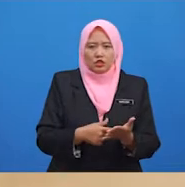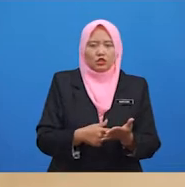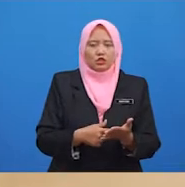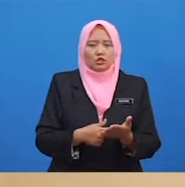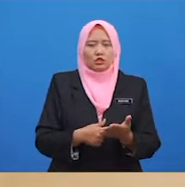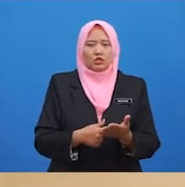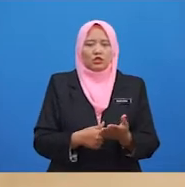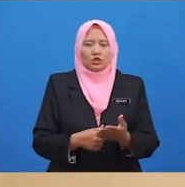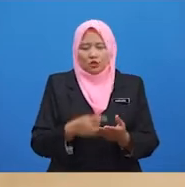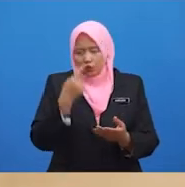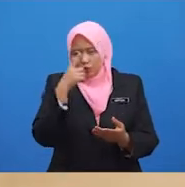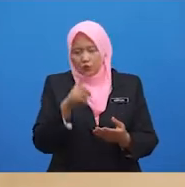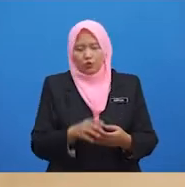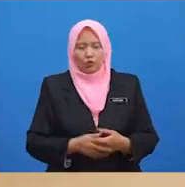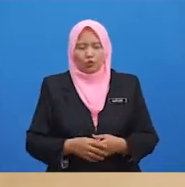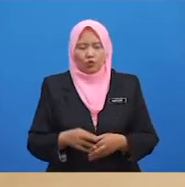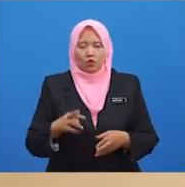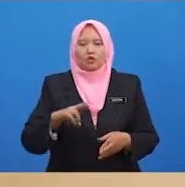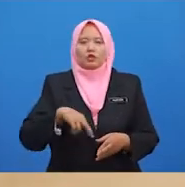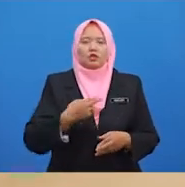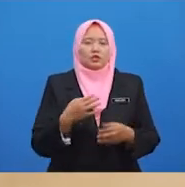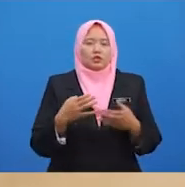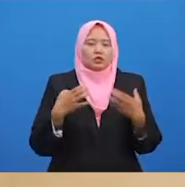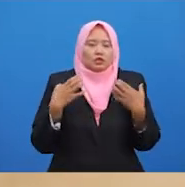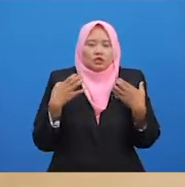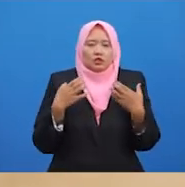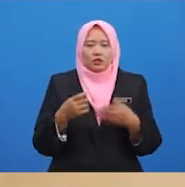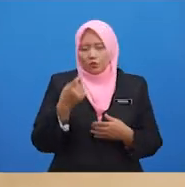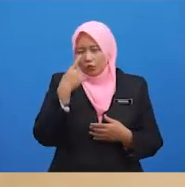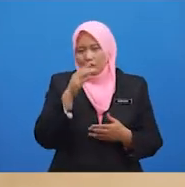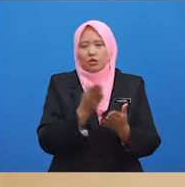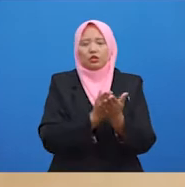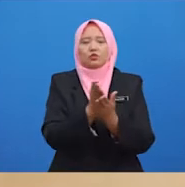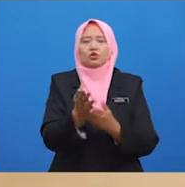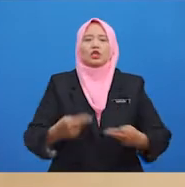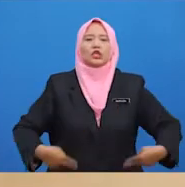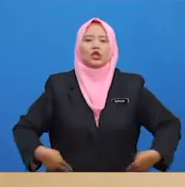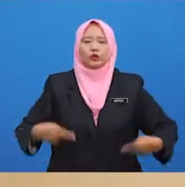hidup dalam ketakutan dalam meneruskan kelangsungan hidup.